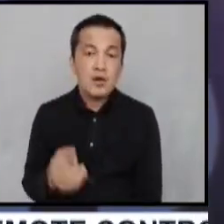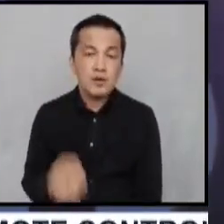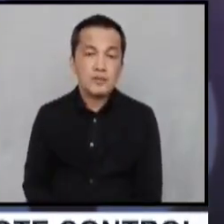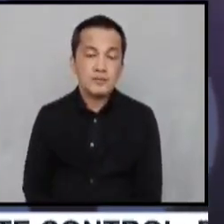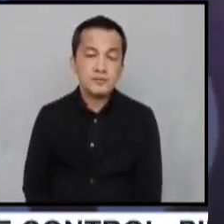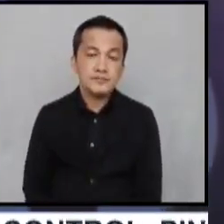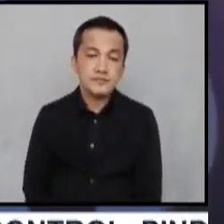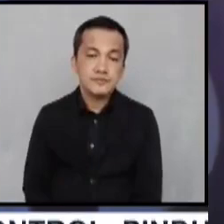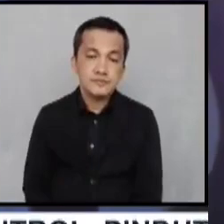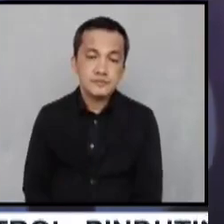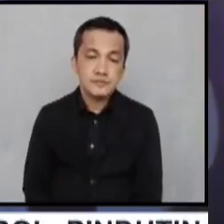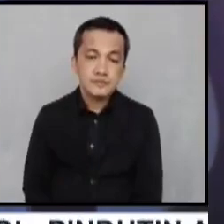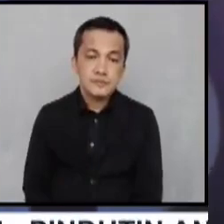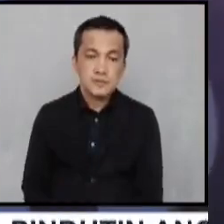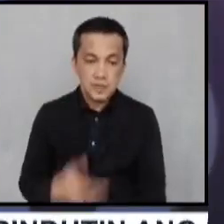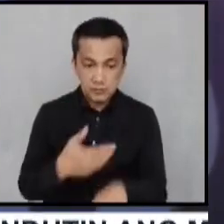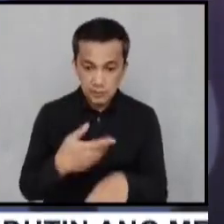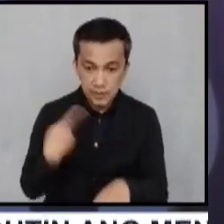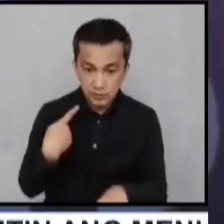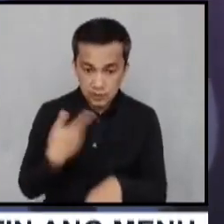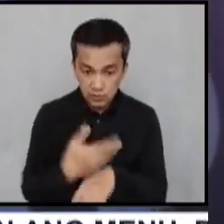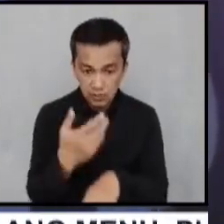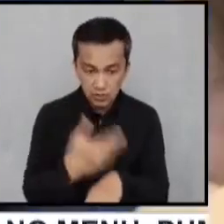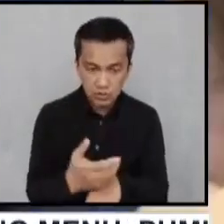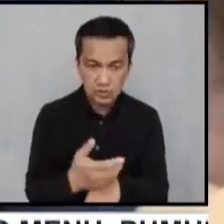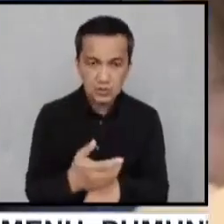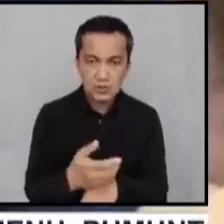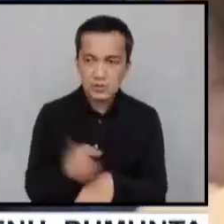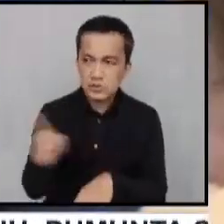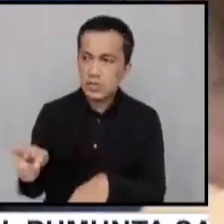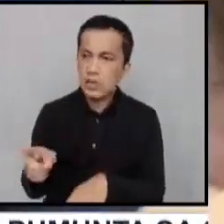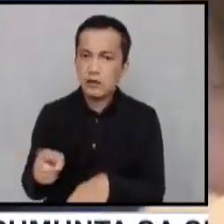may naluloko, nagpapaloko, magta-tribe sila sa business.